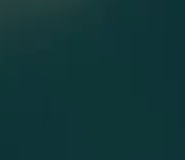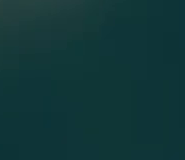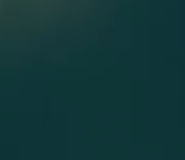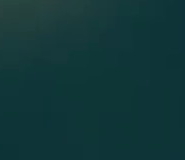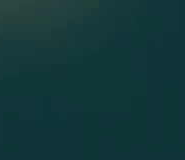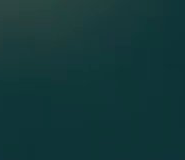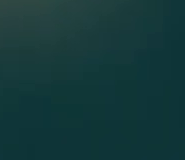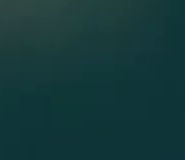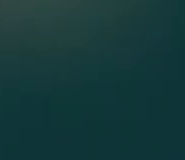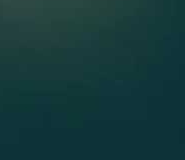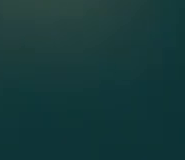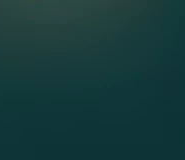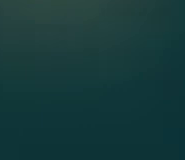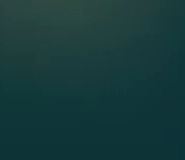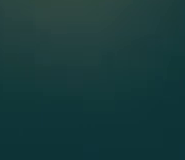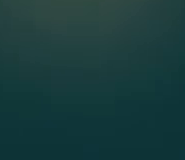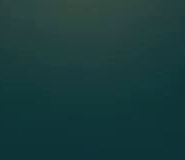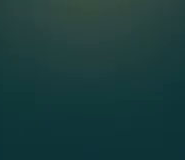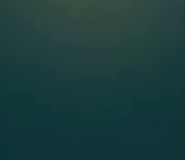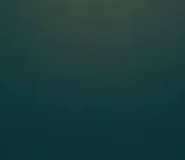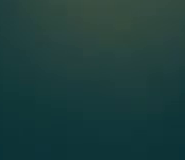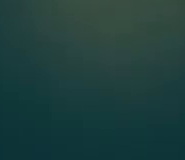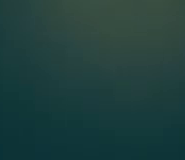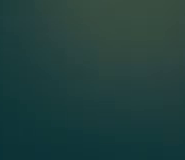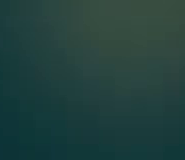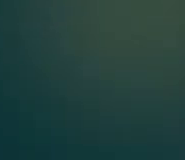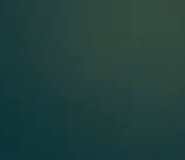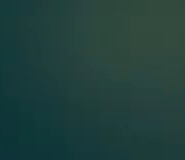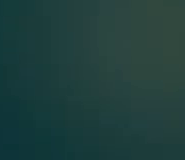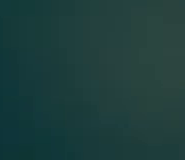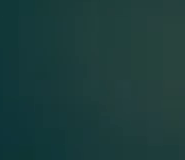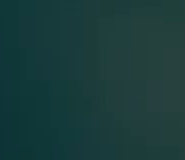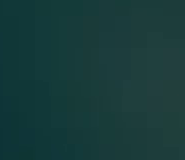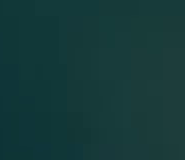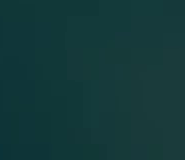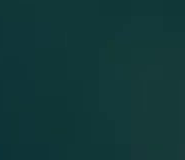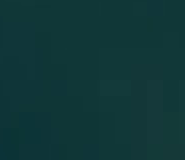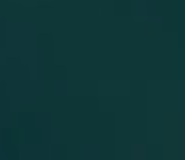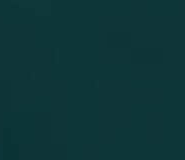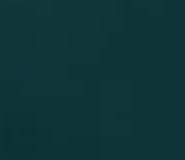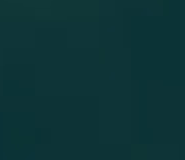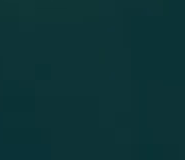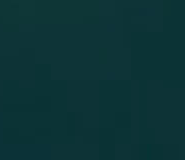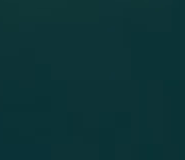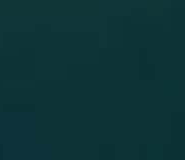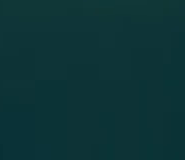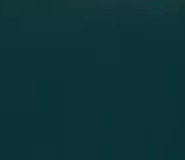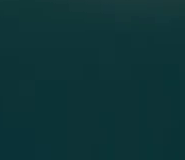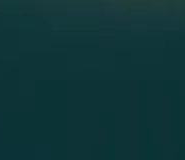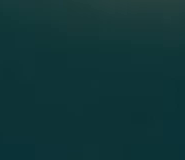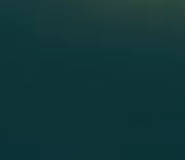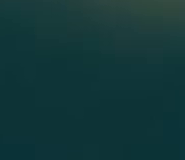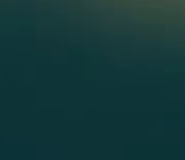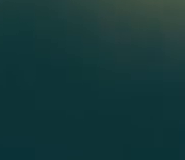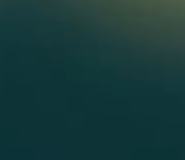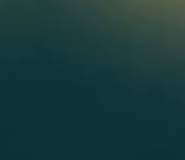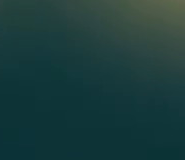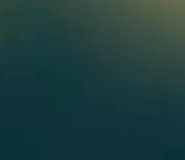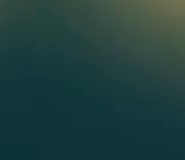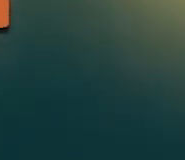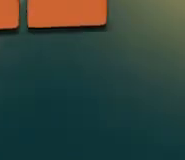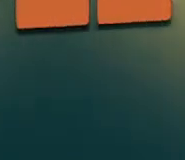And now, live from the Christian Bible Baptist Church studio, your favorite noontime show,